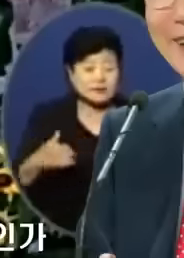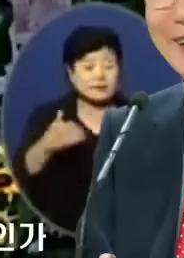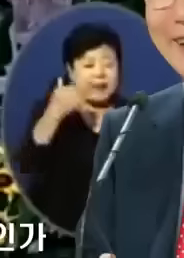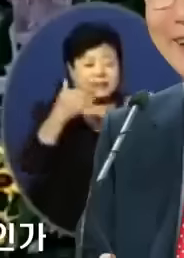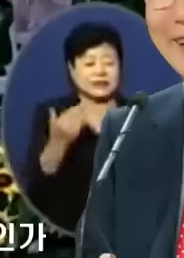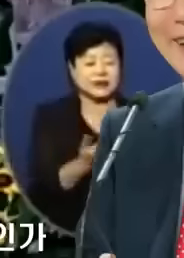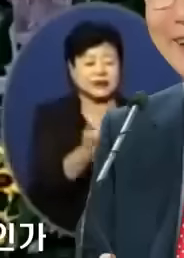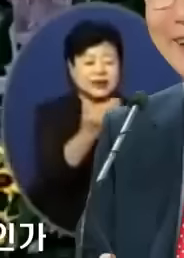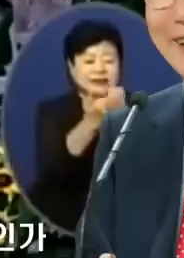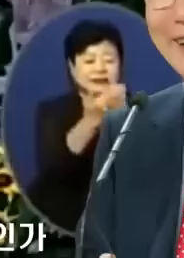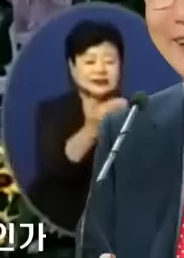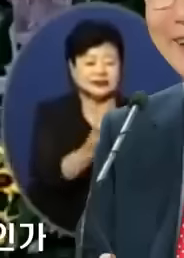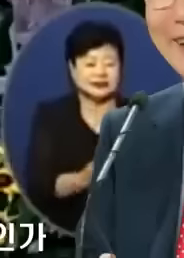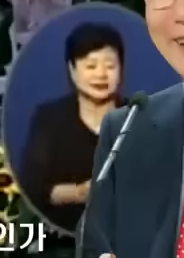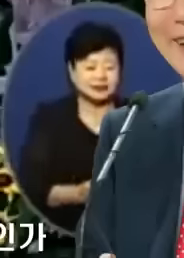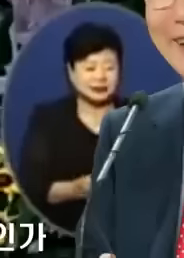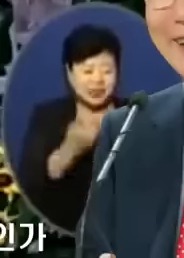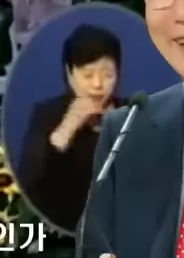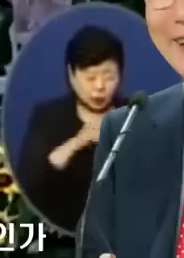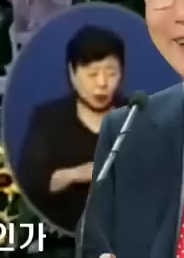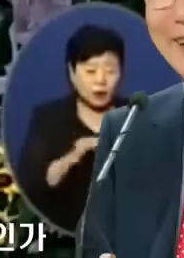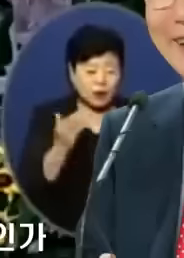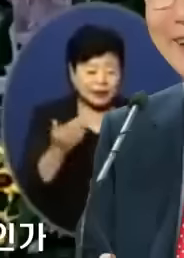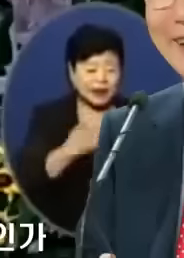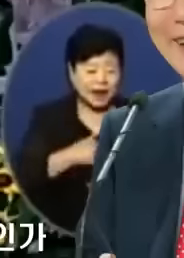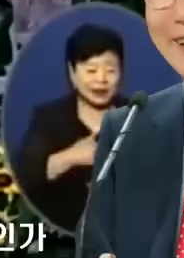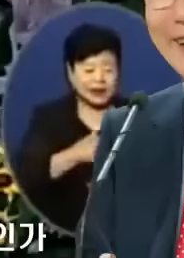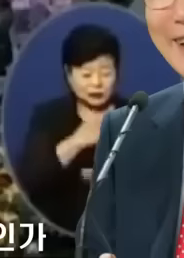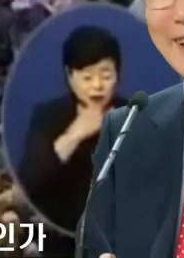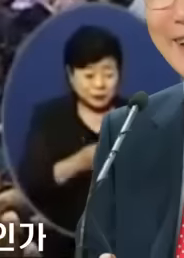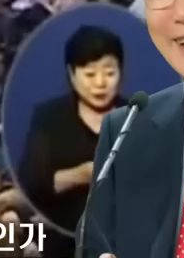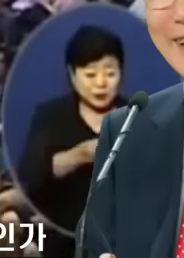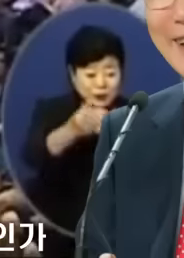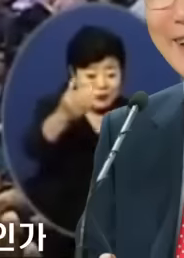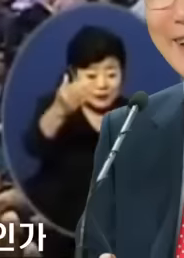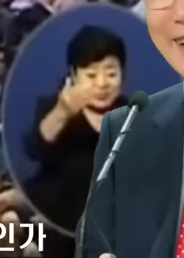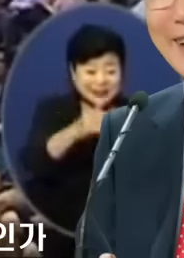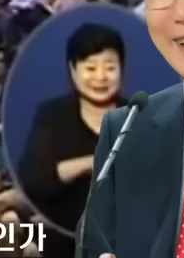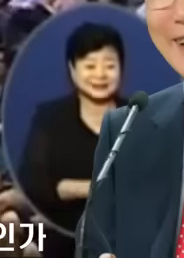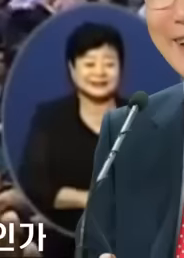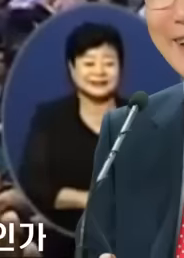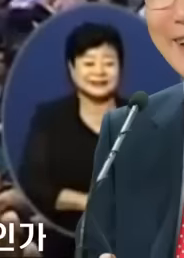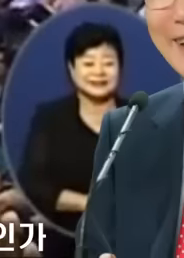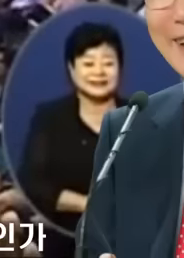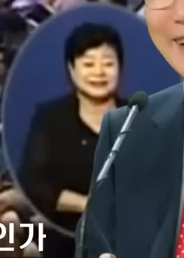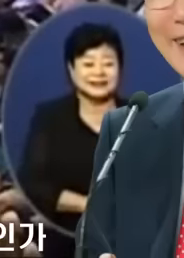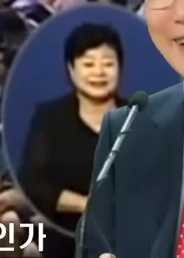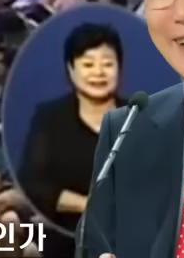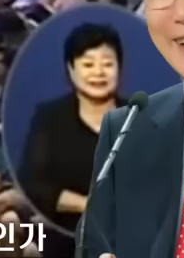성장으로 나아가는 디딤돌이라는 것을 알게 되시기를 주님 이름으로 축원합니다.